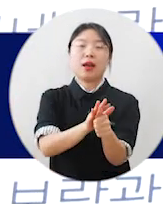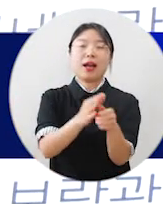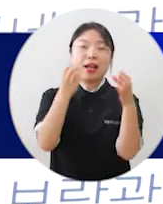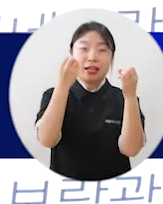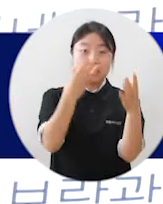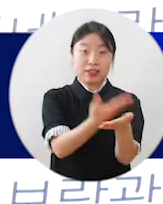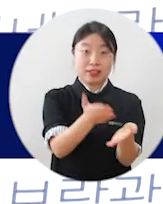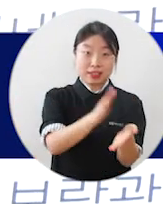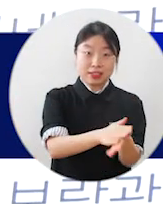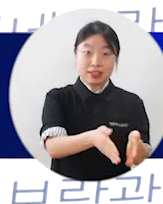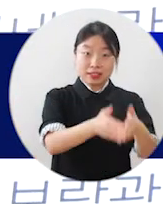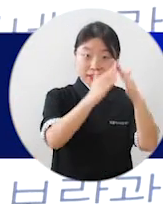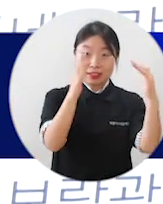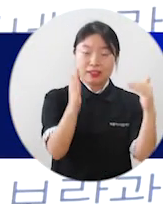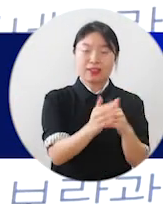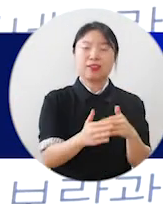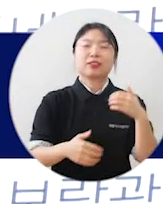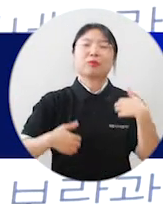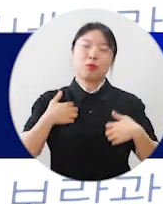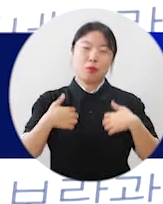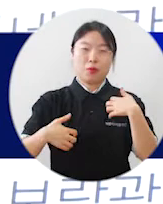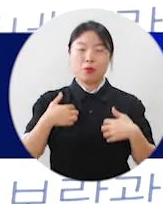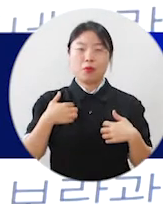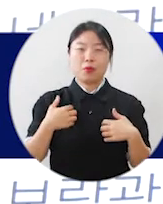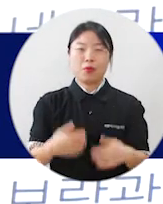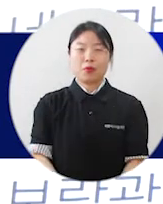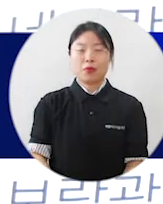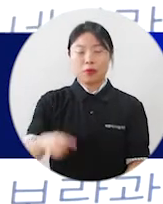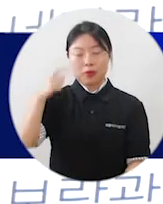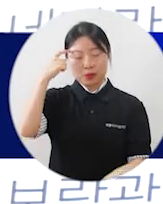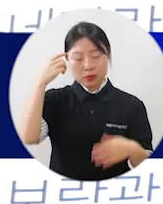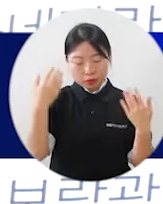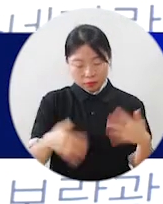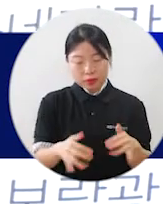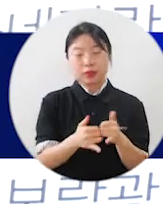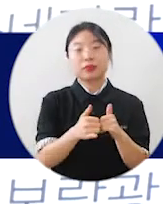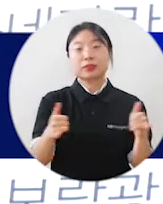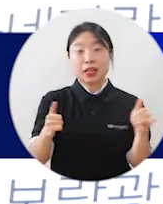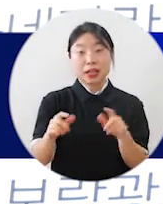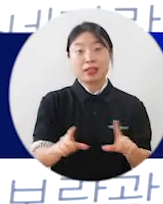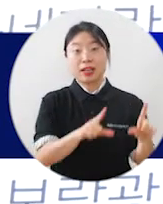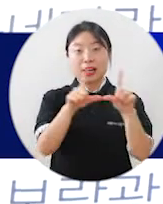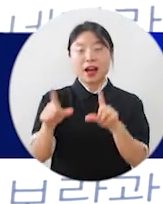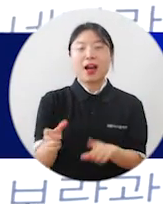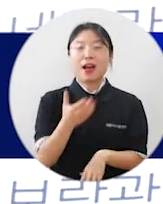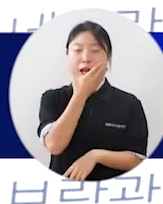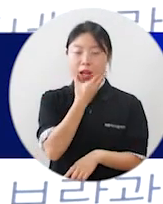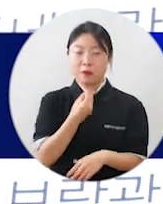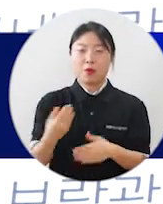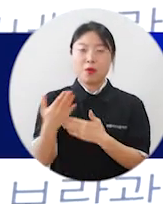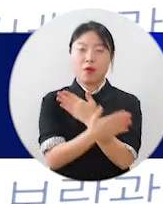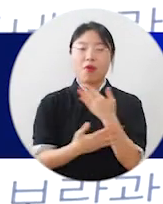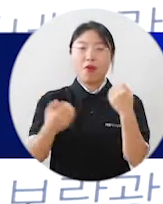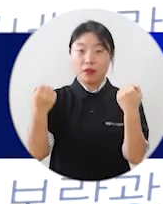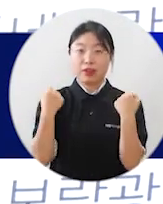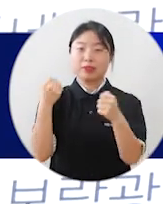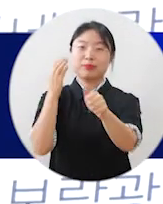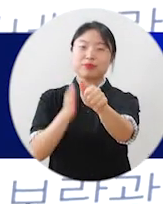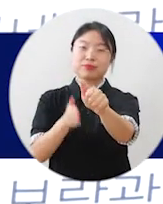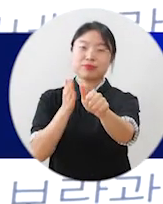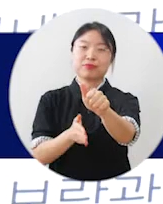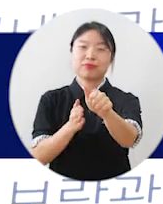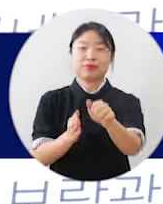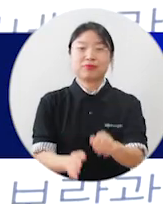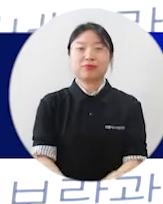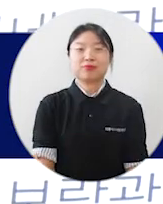좋은 보금자리에서 우리 장애인 여러분들 건강과 행복을 누릴 수 있는 그런